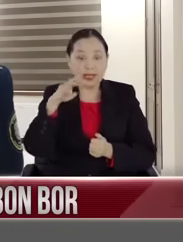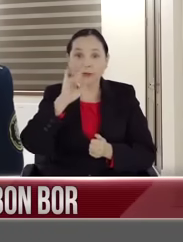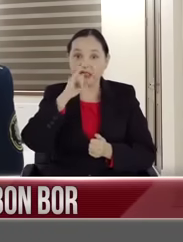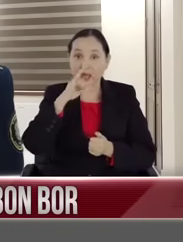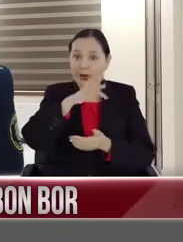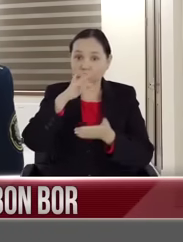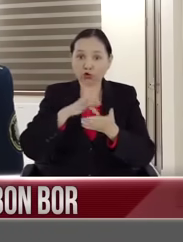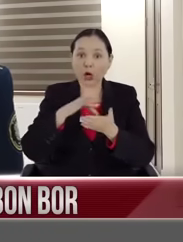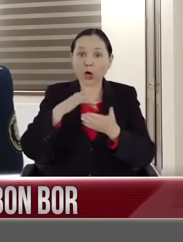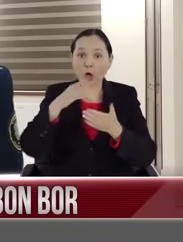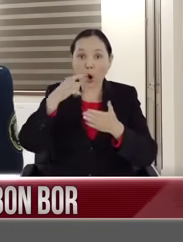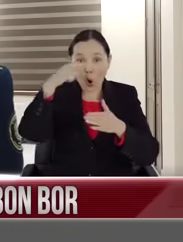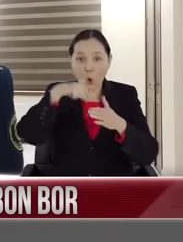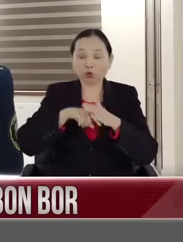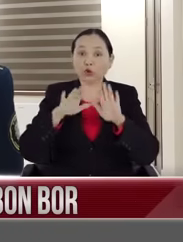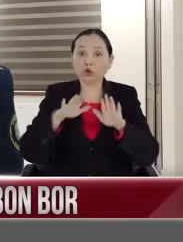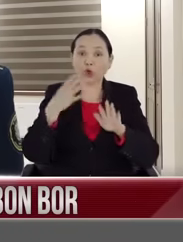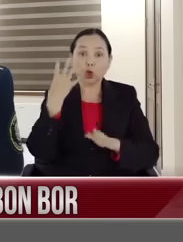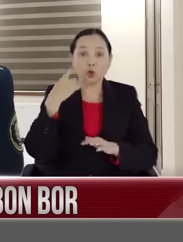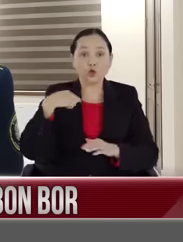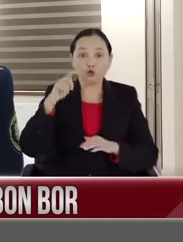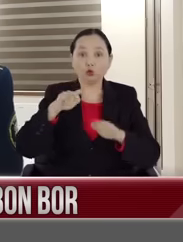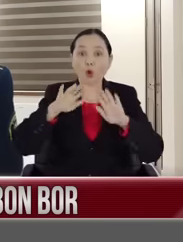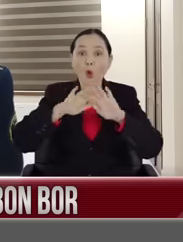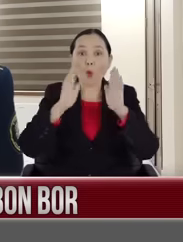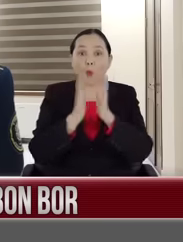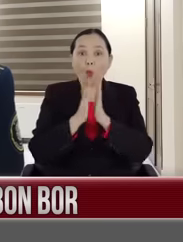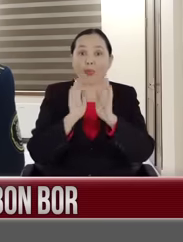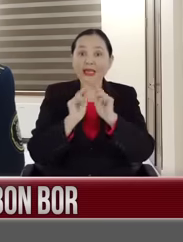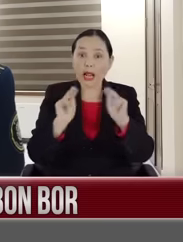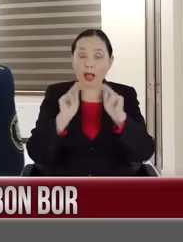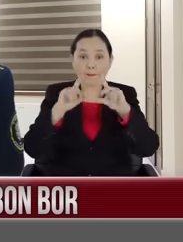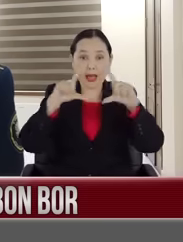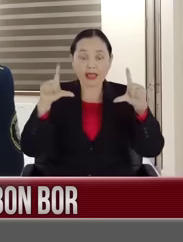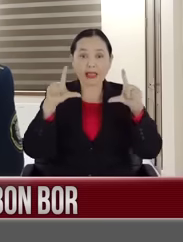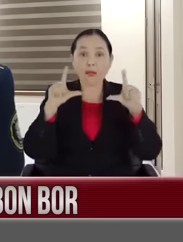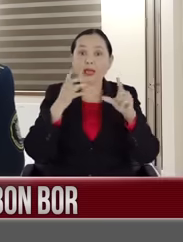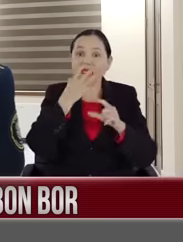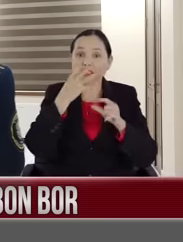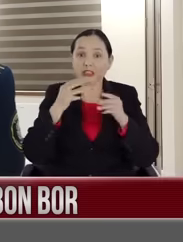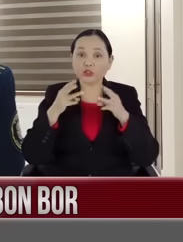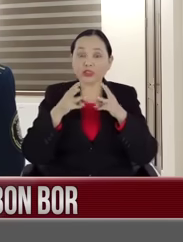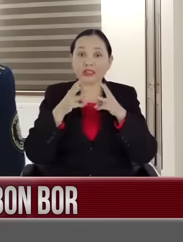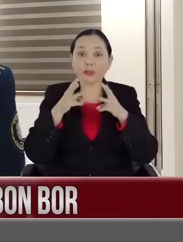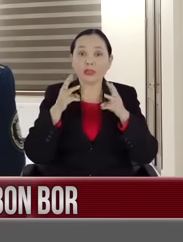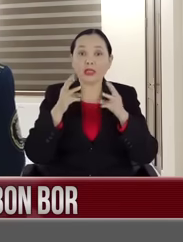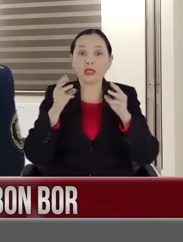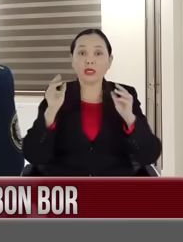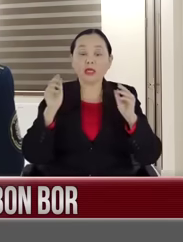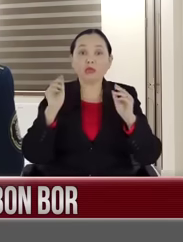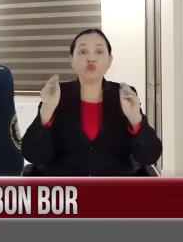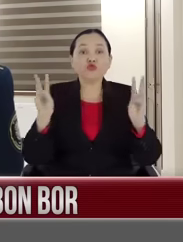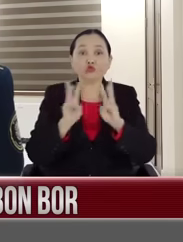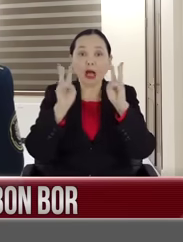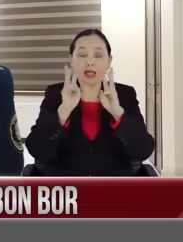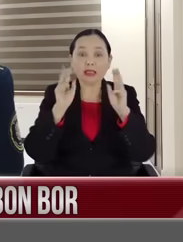Samarqand shahri hududida joylashgan 4-chi sonli umumiy ta'lim maktabining isitish tizimida chaqnash sodir bo'lgan. Chaqnash natijasida shu yerda